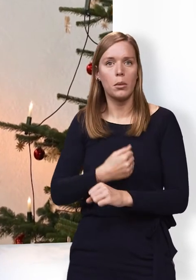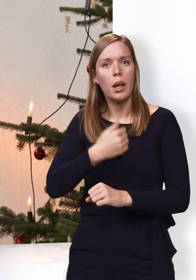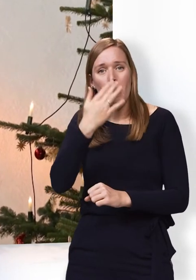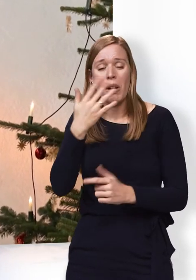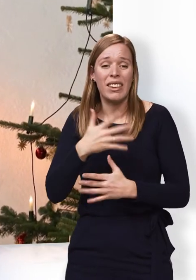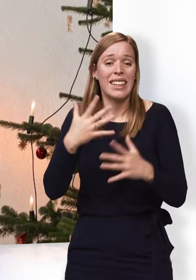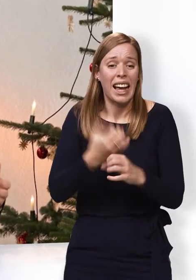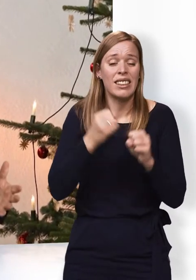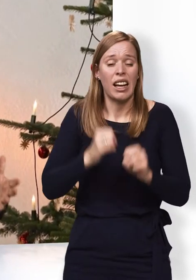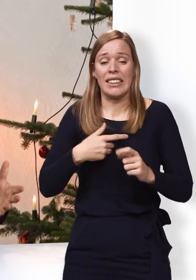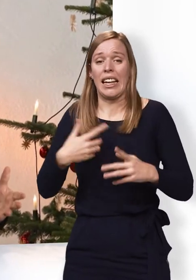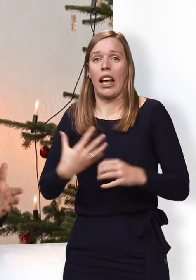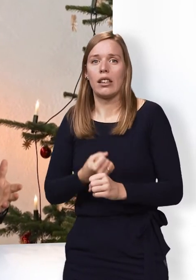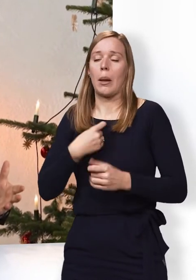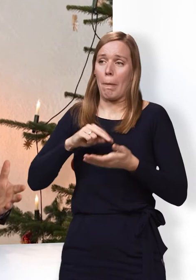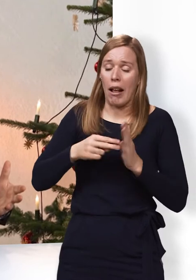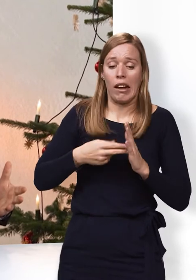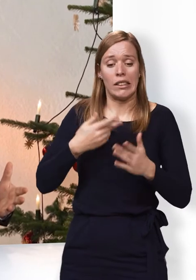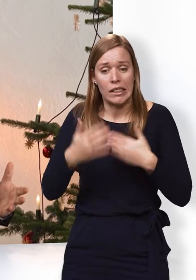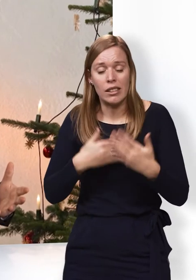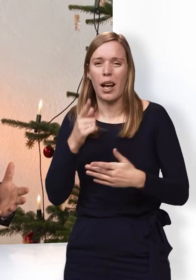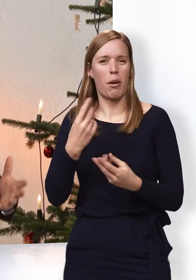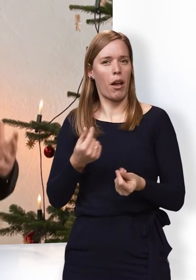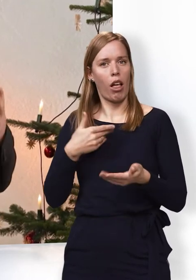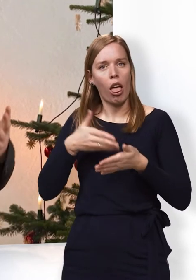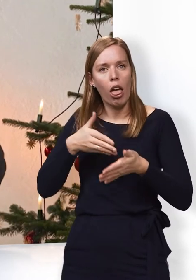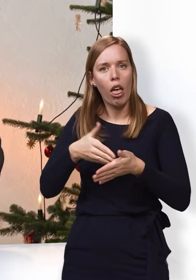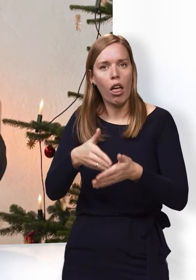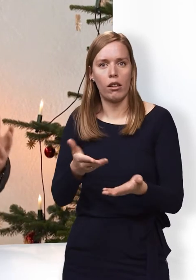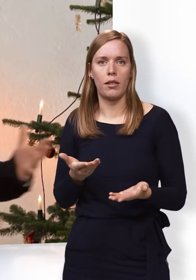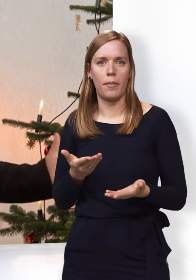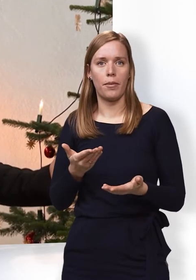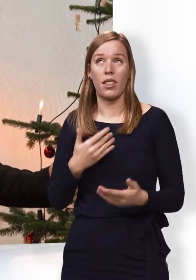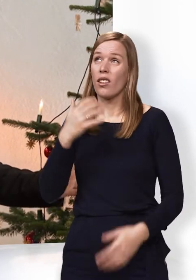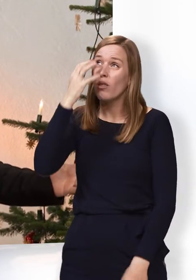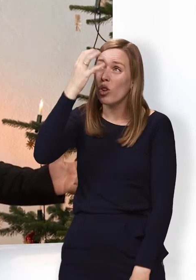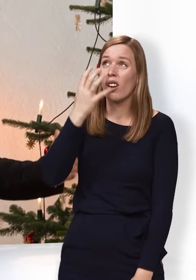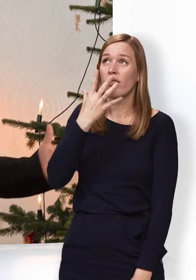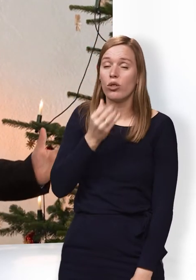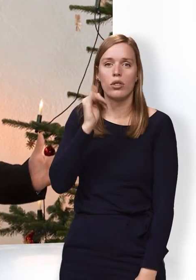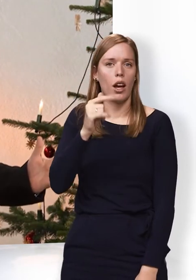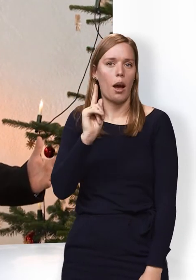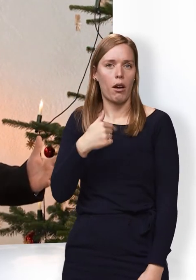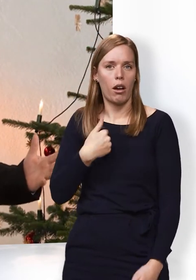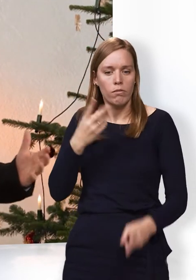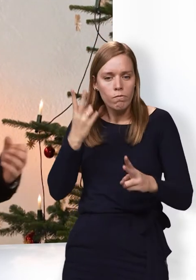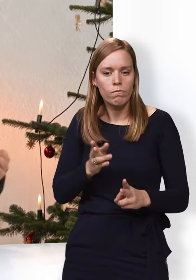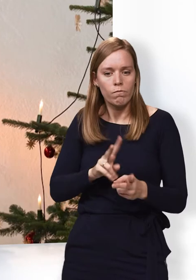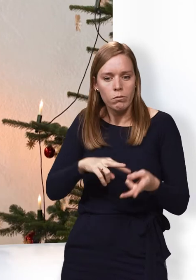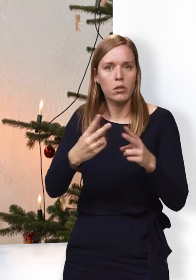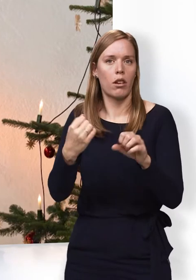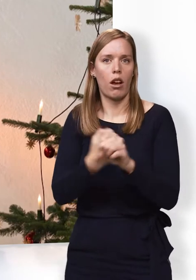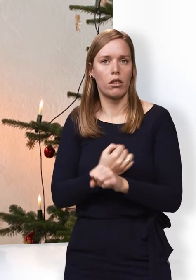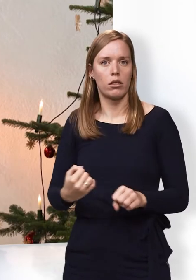ist, schmieden Pläne, aber wir spüren unsere Grenzen, haben Vorstellungen und Wünsche, aber wir kommen nicht weiter. Im